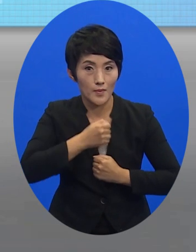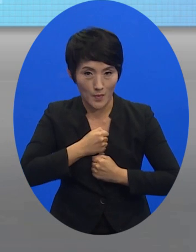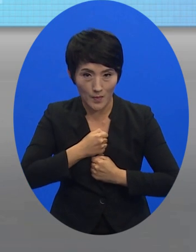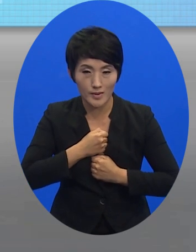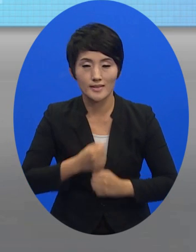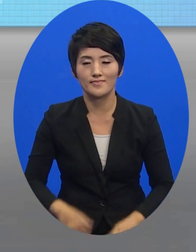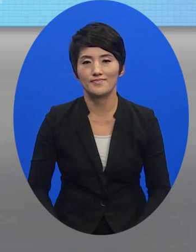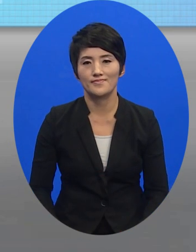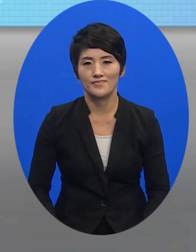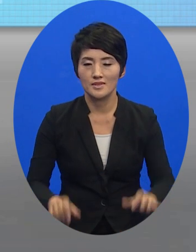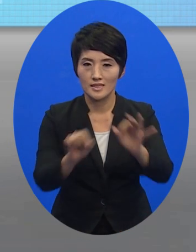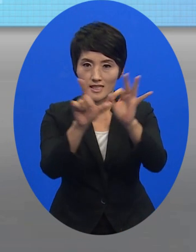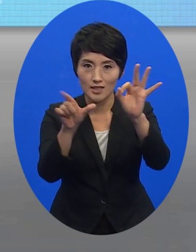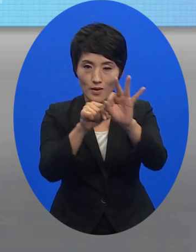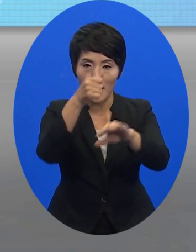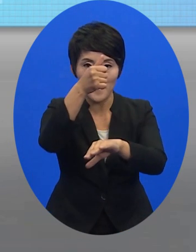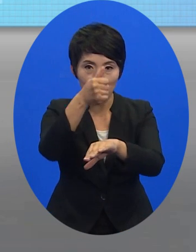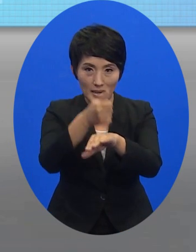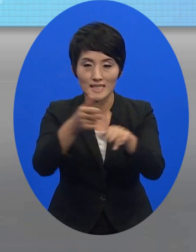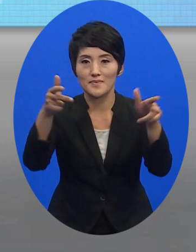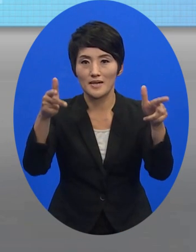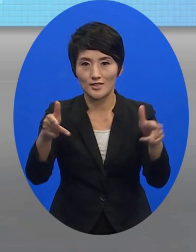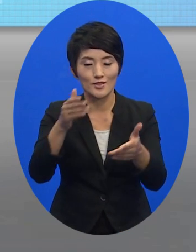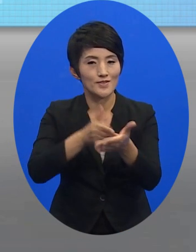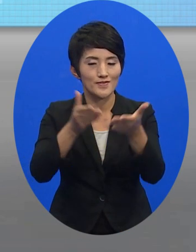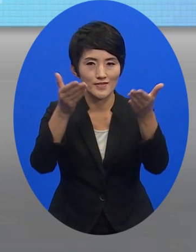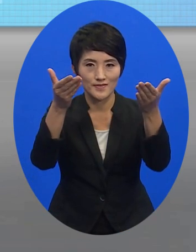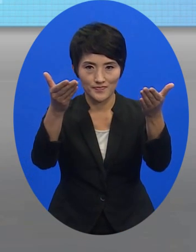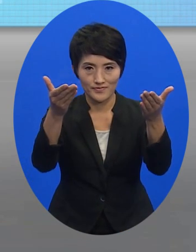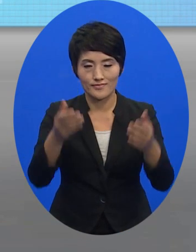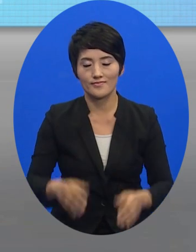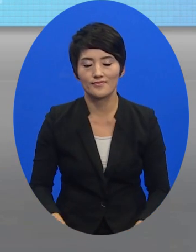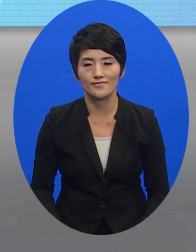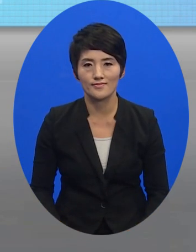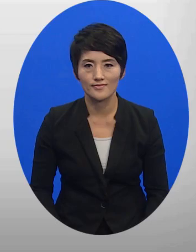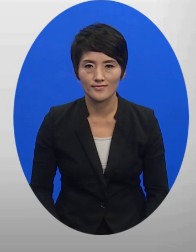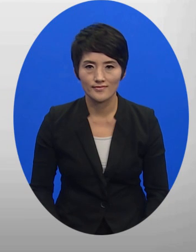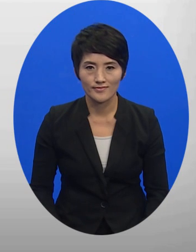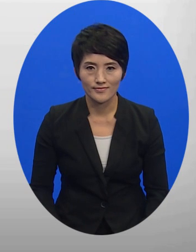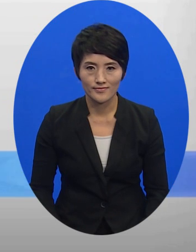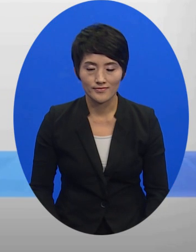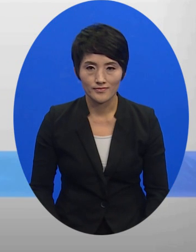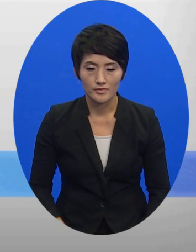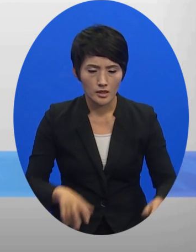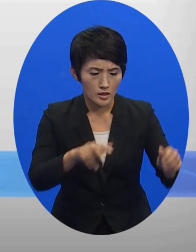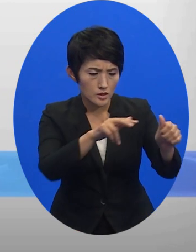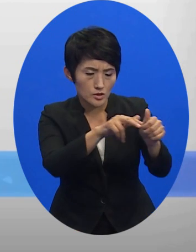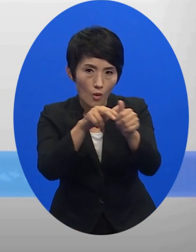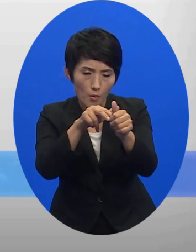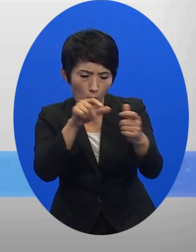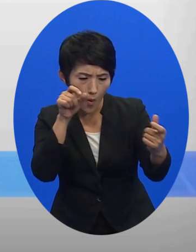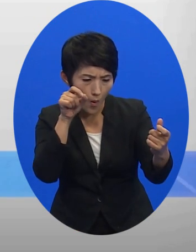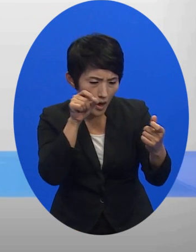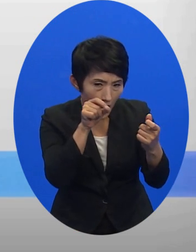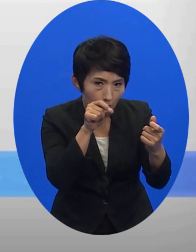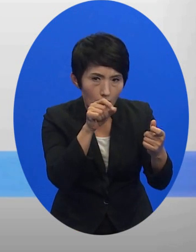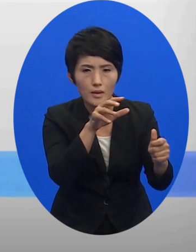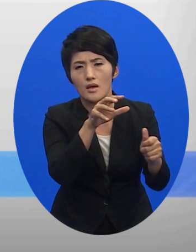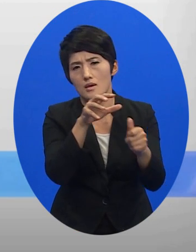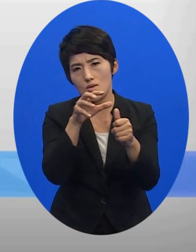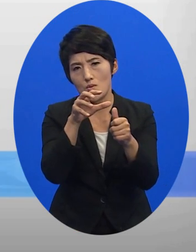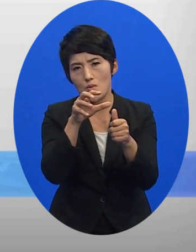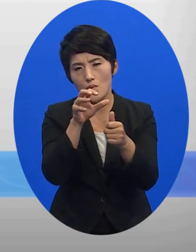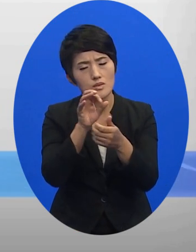바랍니다. 그럼 10월 마지막 주 날씨온 뉴스 시작합니다. 정보의 사각지대에 있는 시각장애인을